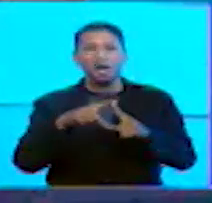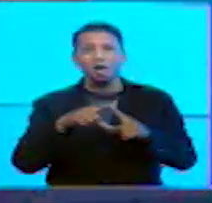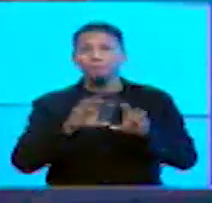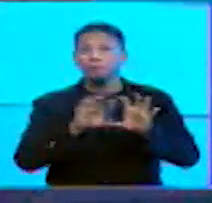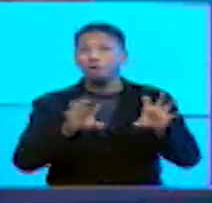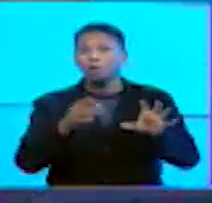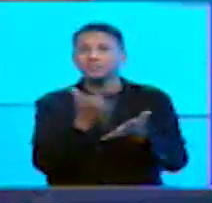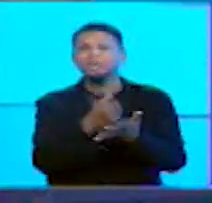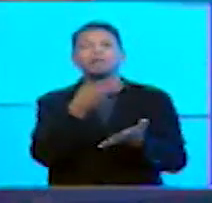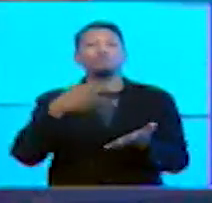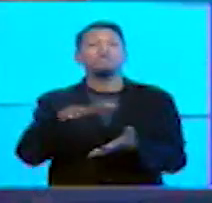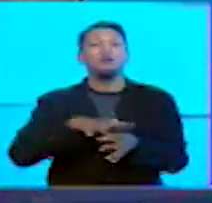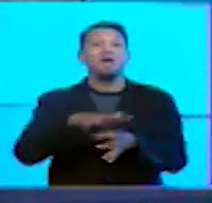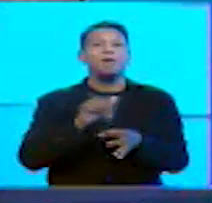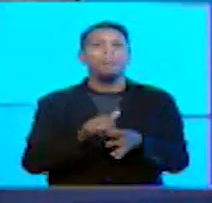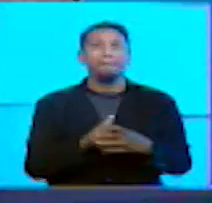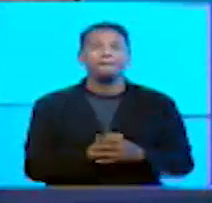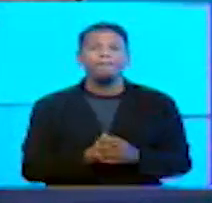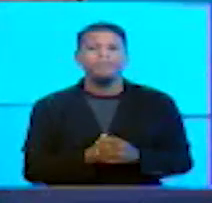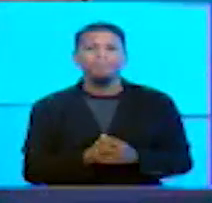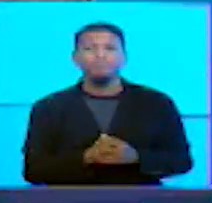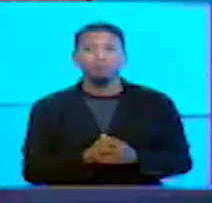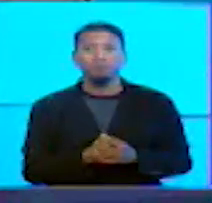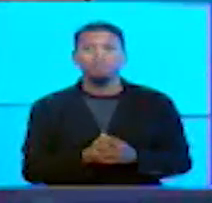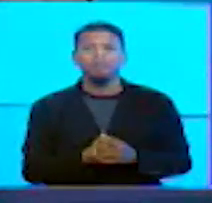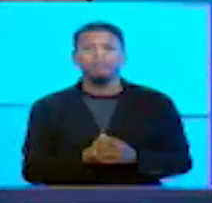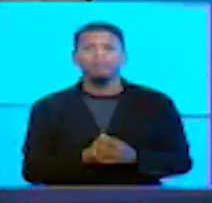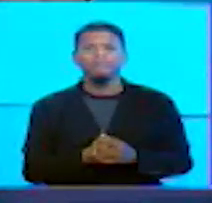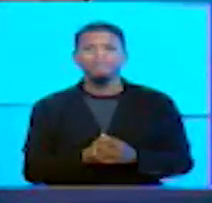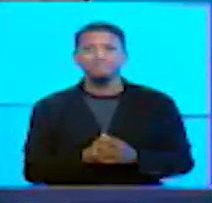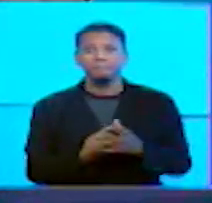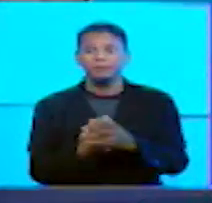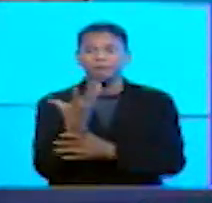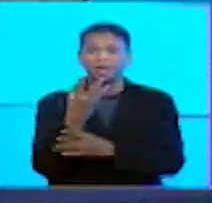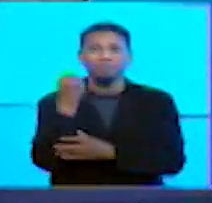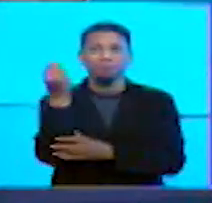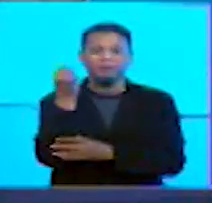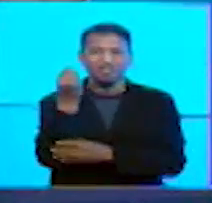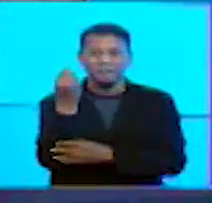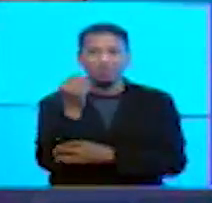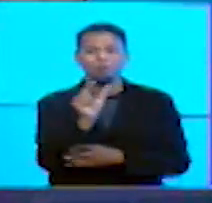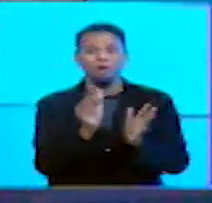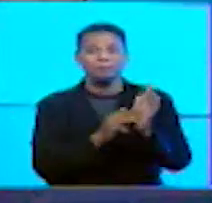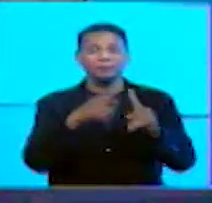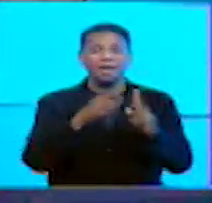ini diharapkan mampu memulihkan sektor pariwisata dan UMKM dari pandemi COVID-19.